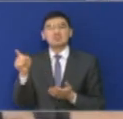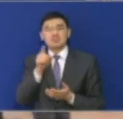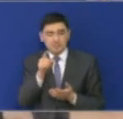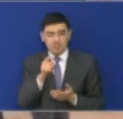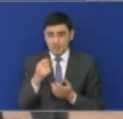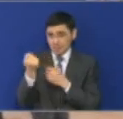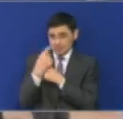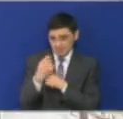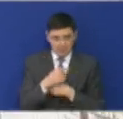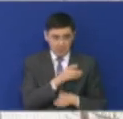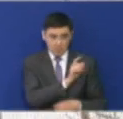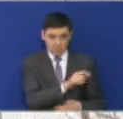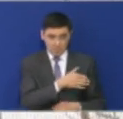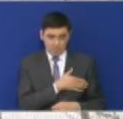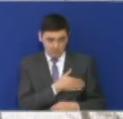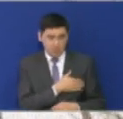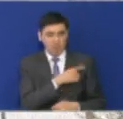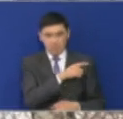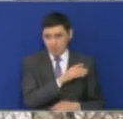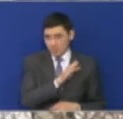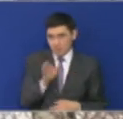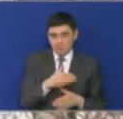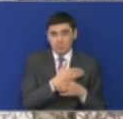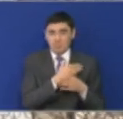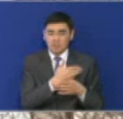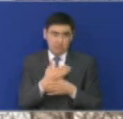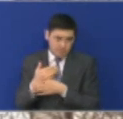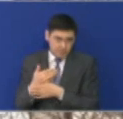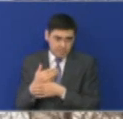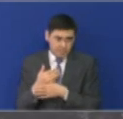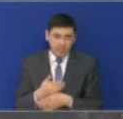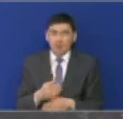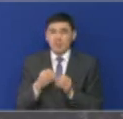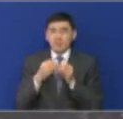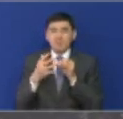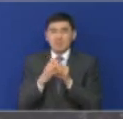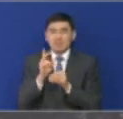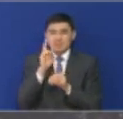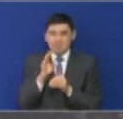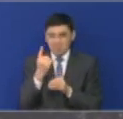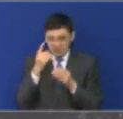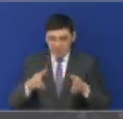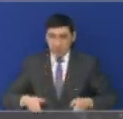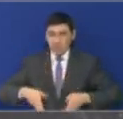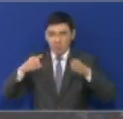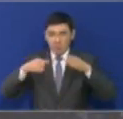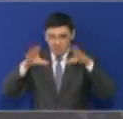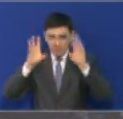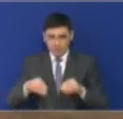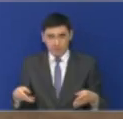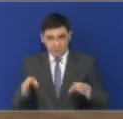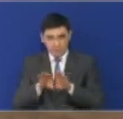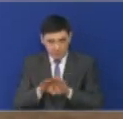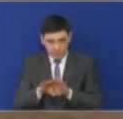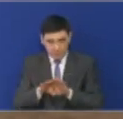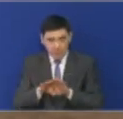Оны таратуға еріктілер көмекке келеді. Үйдің бір подъезі толық оқшауланған. Мұндағы 15 пәтер тұрғындардың денсаулығы дәрігерлердің бақылауында.